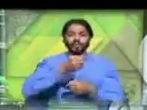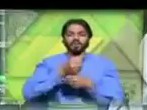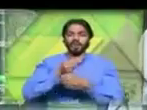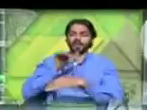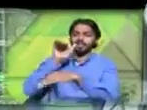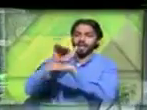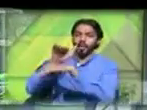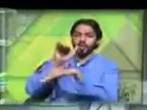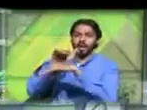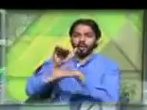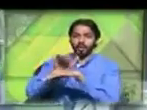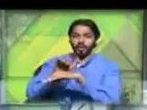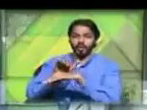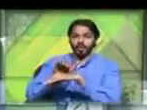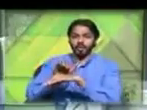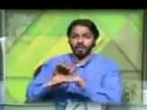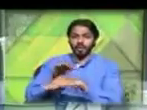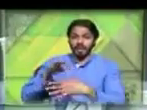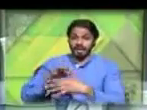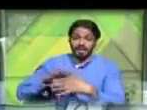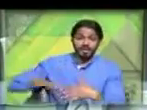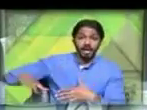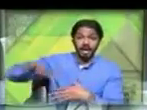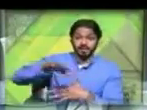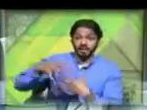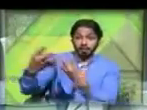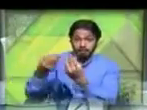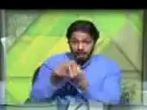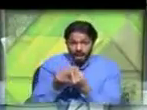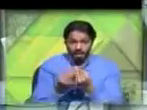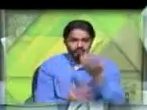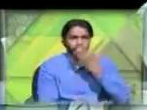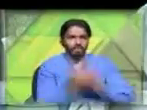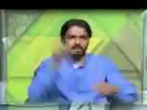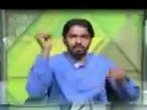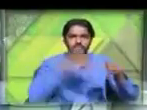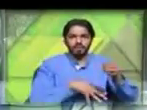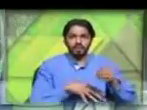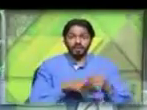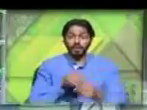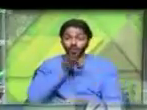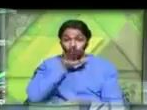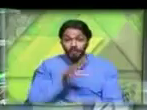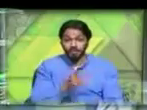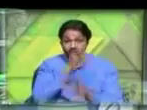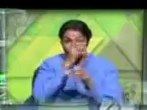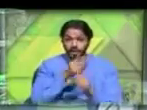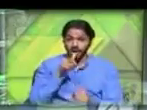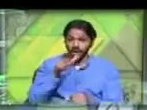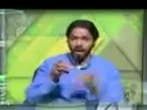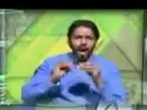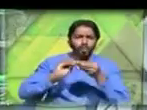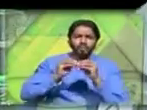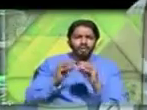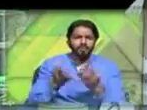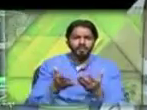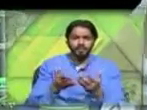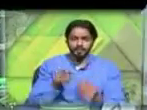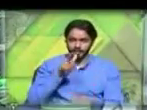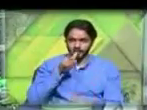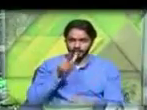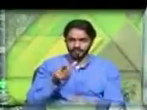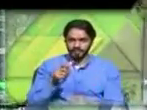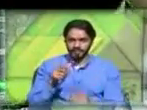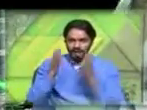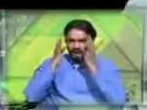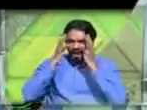جهنم، من أجابهم إليها قذفوه فيها. قلت: صفهم لنا يا رسول الله. قال: هم من